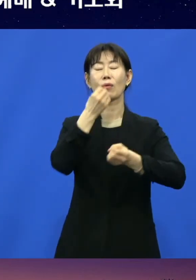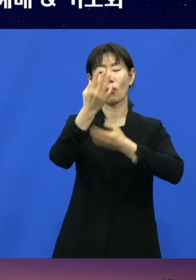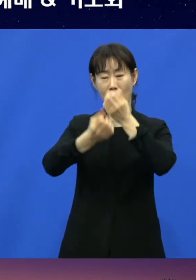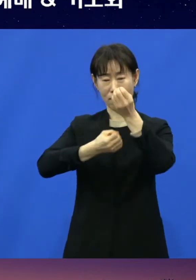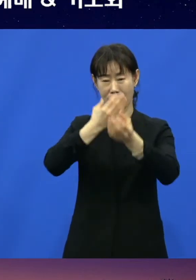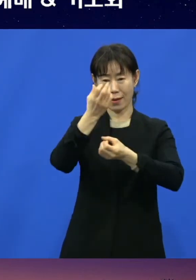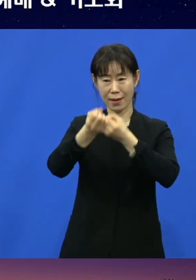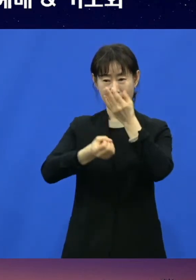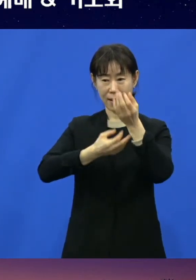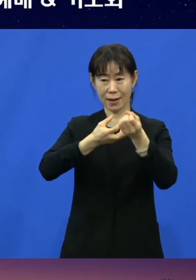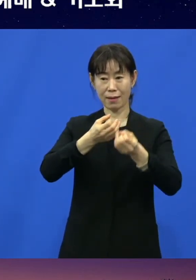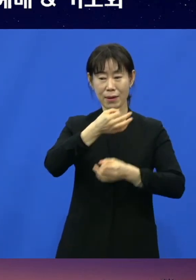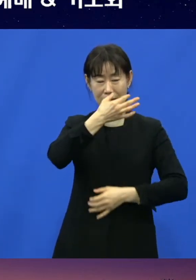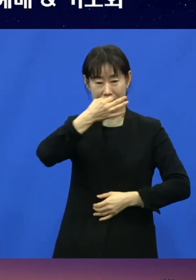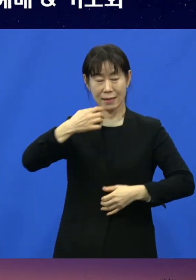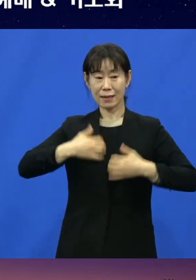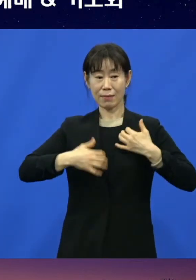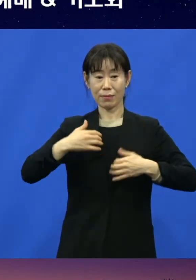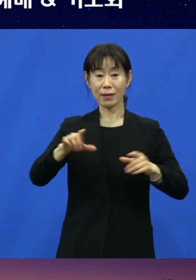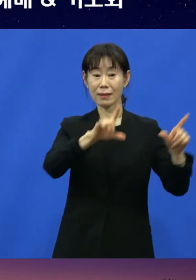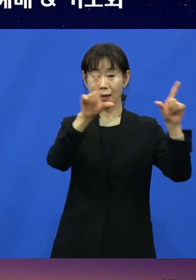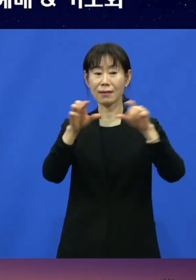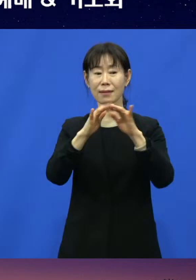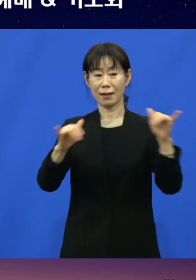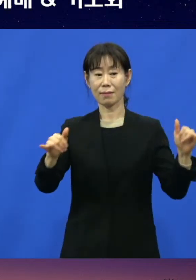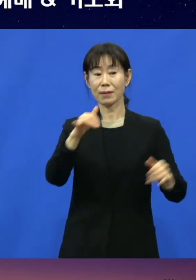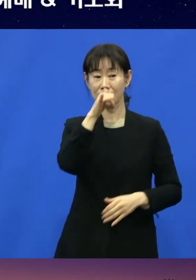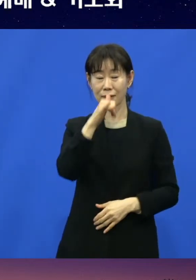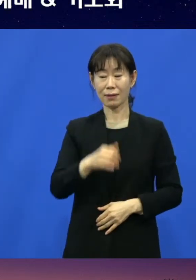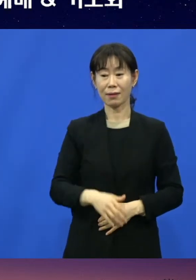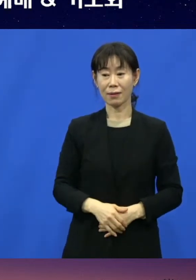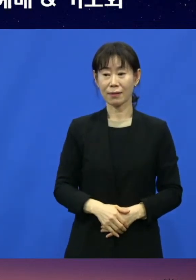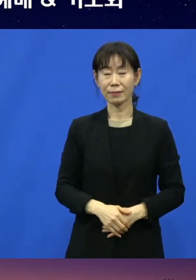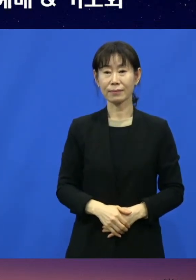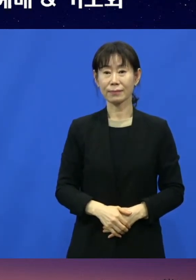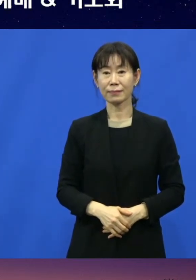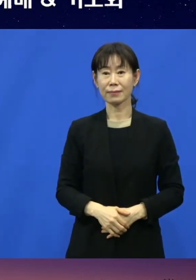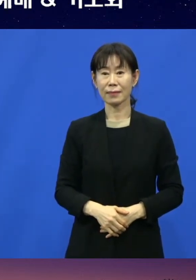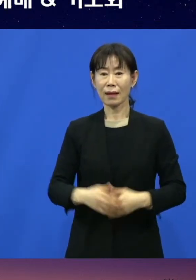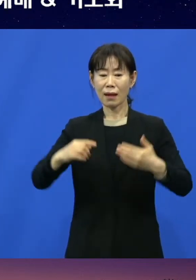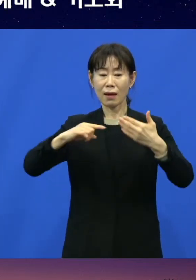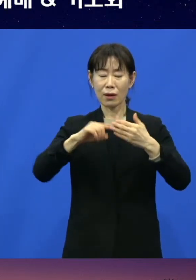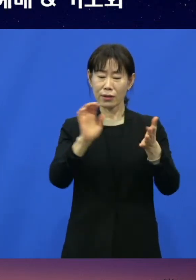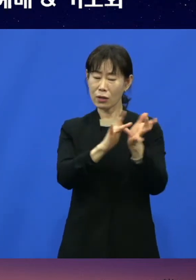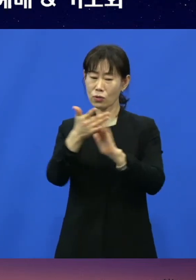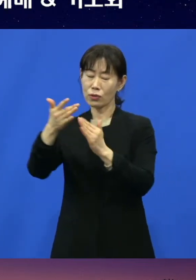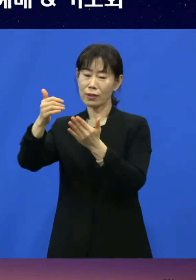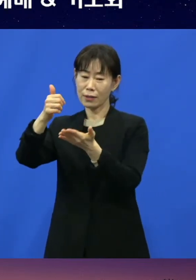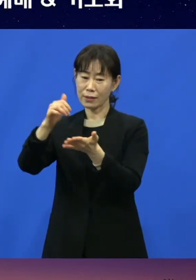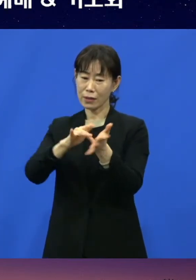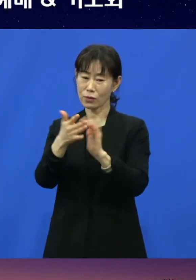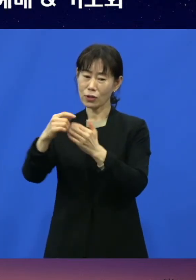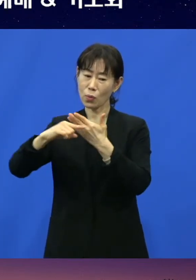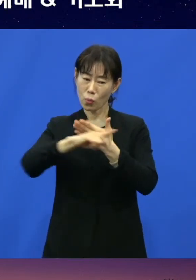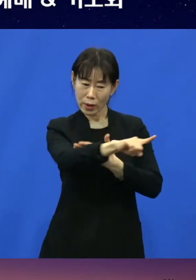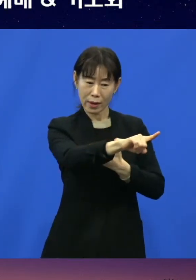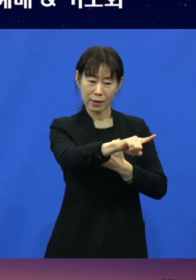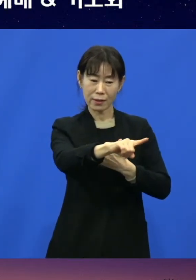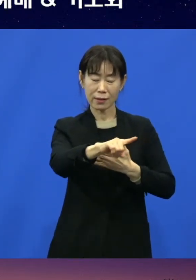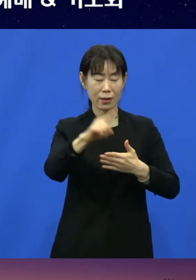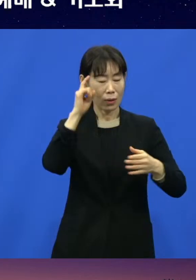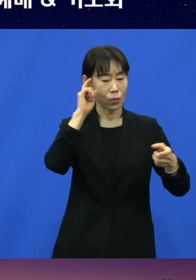현실로 나타나는 거예요. 다른 건 어떻게 돼도 별로 관심이 없어. 별 관심이 없어. 예수를